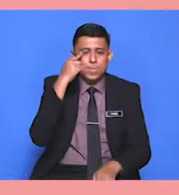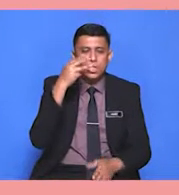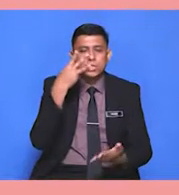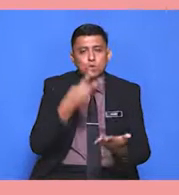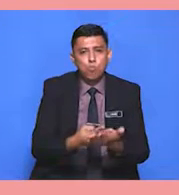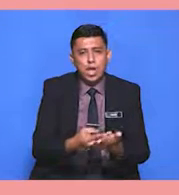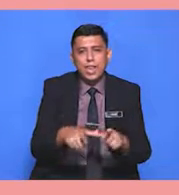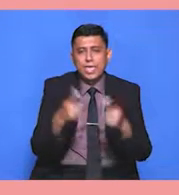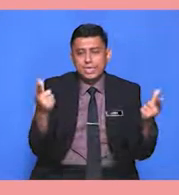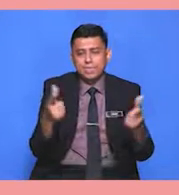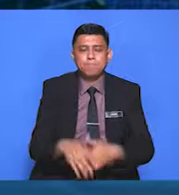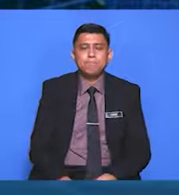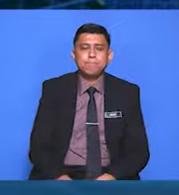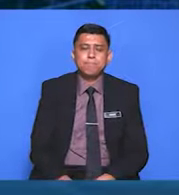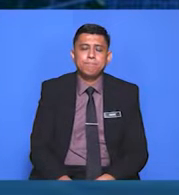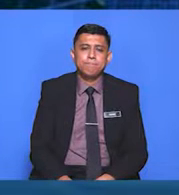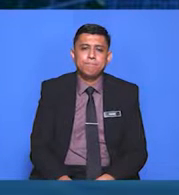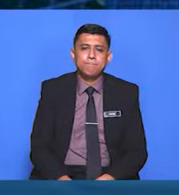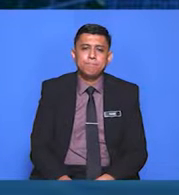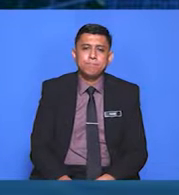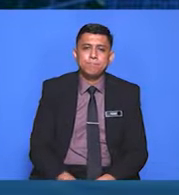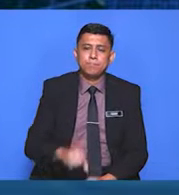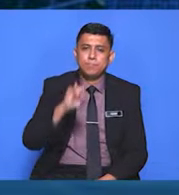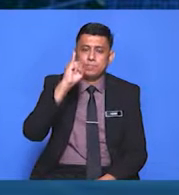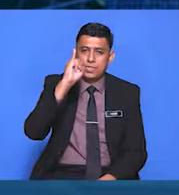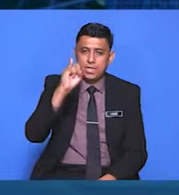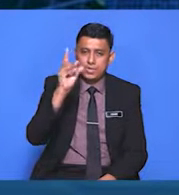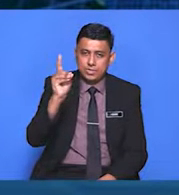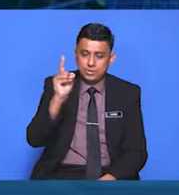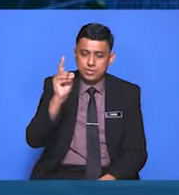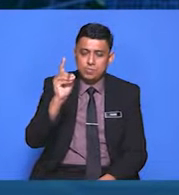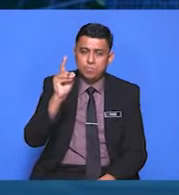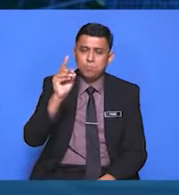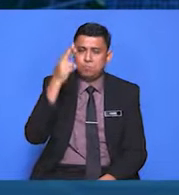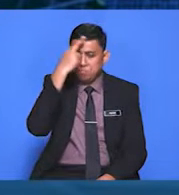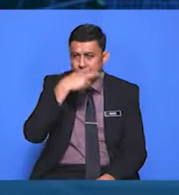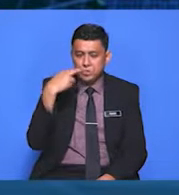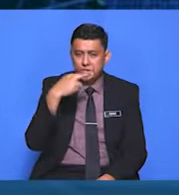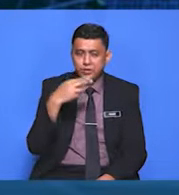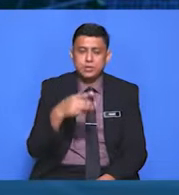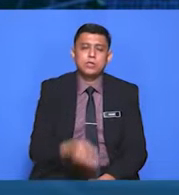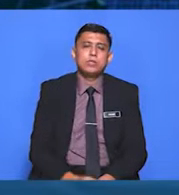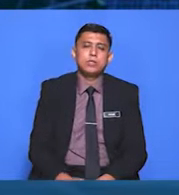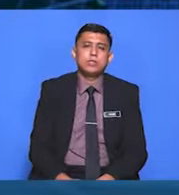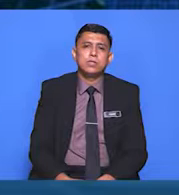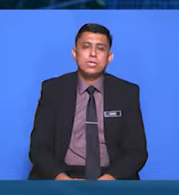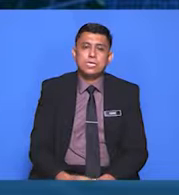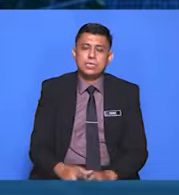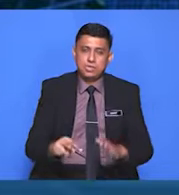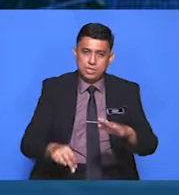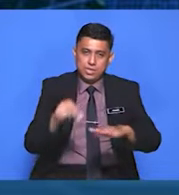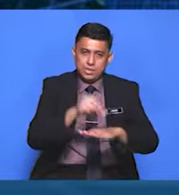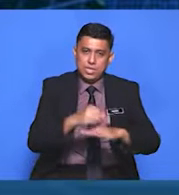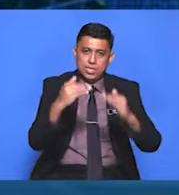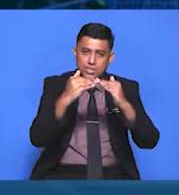negara asing. Inflasi diimport juga merupakan kenaikan tingkat harga umum